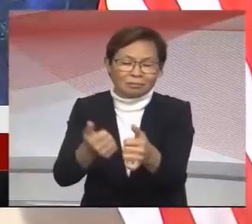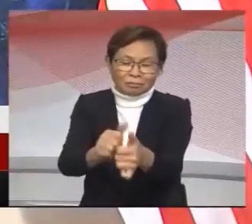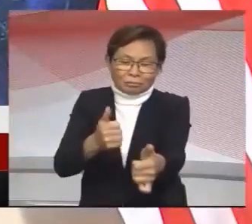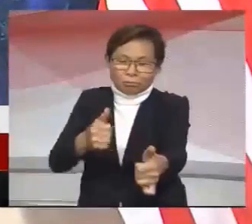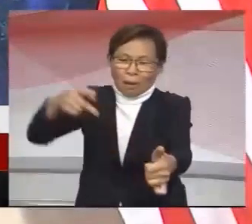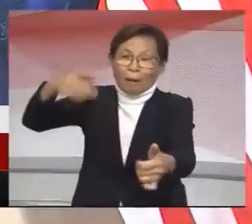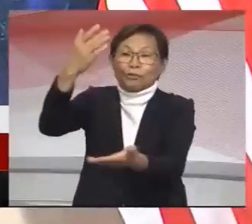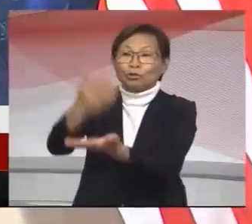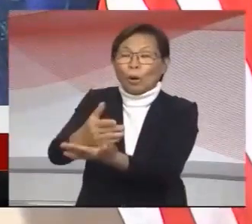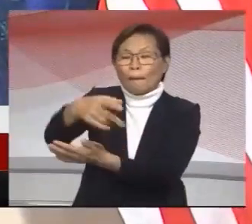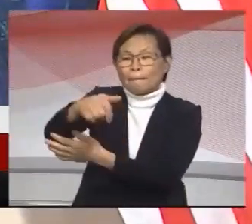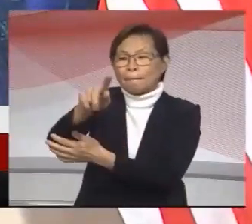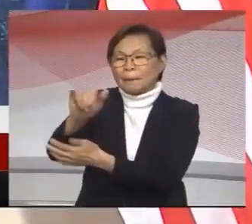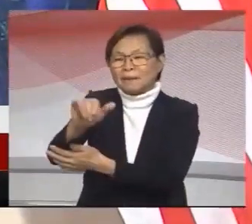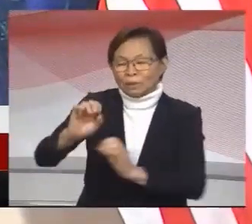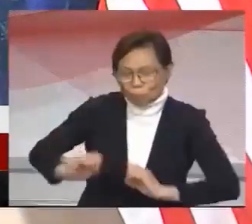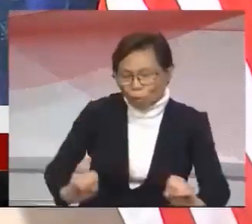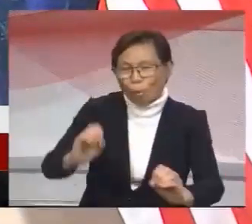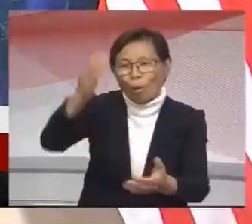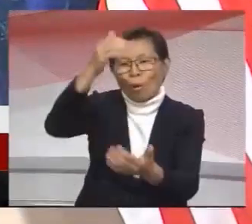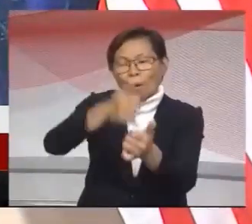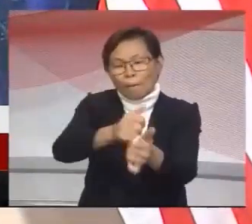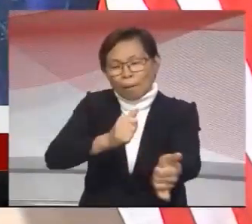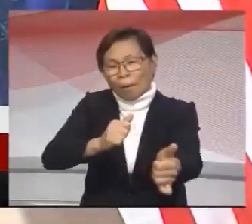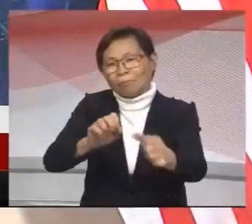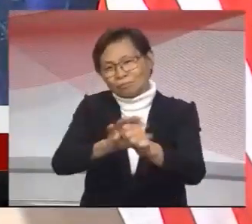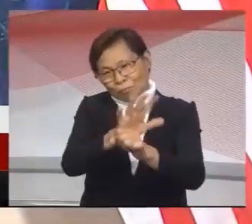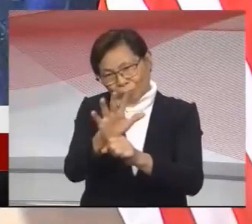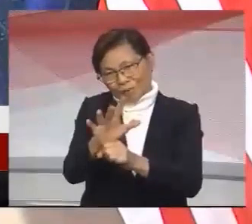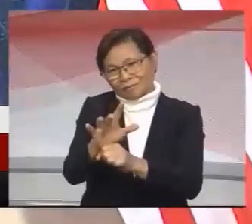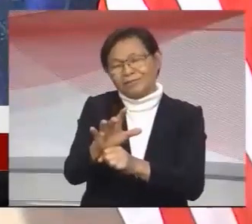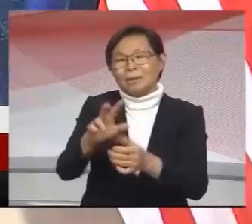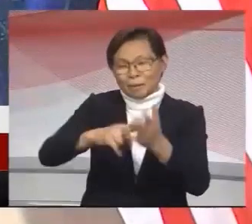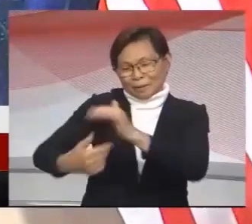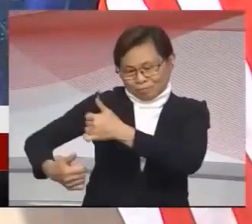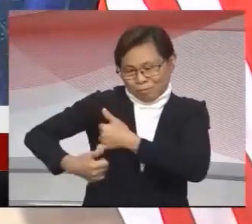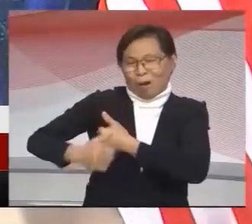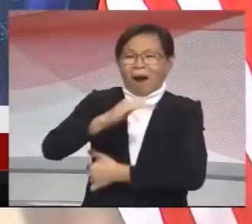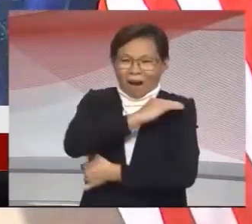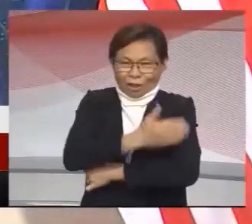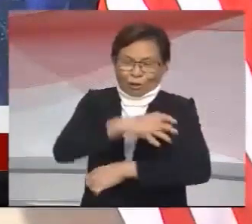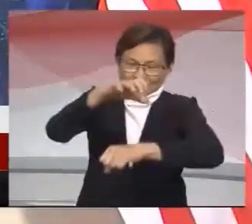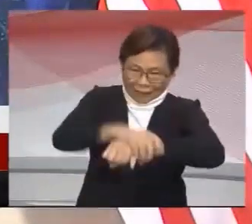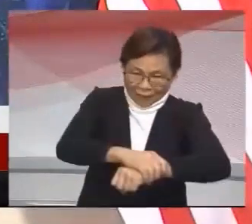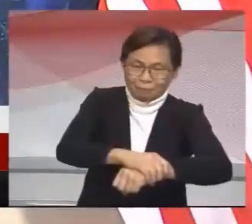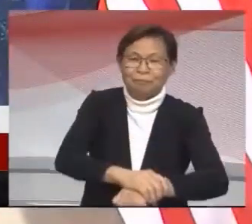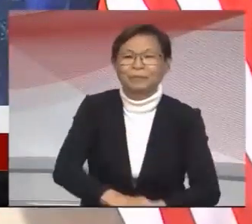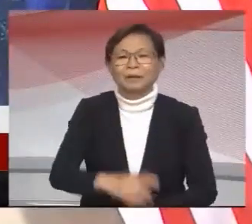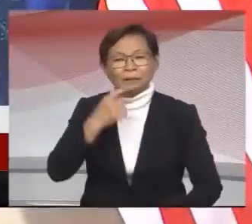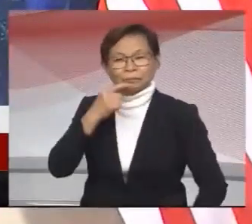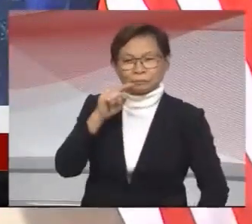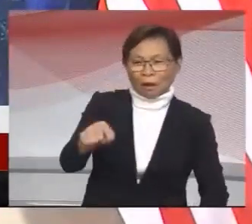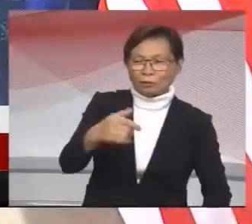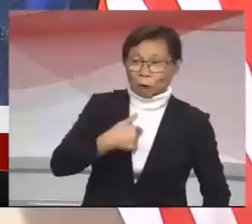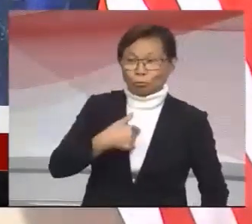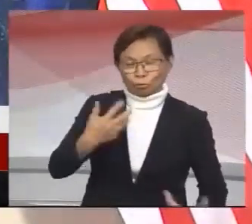Pati dan operasi pencegahan konflik 19 saya juga telah mengarahkan anggota rela